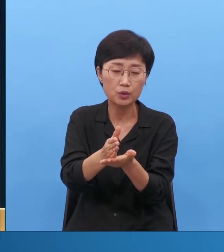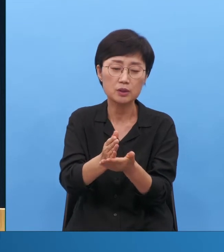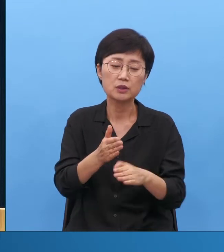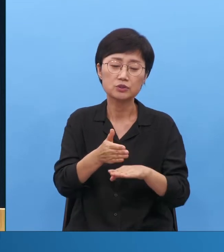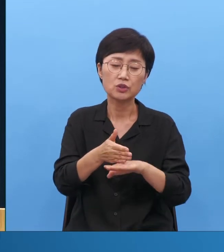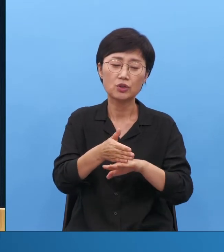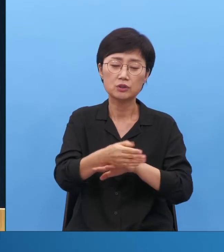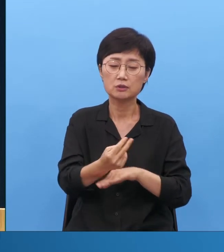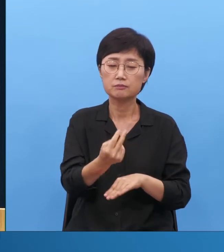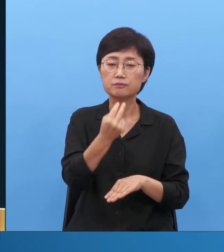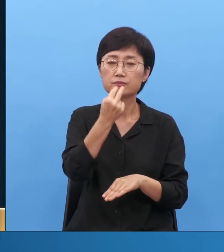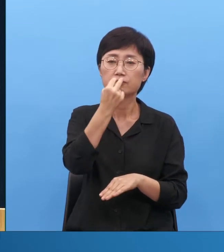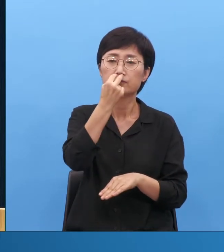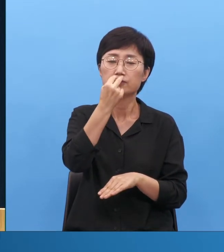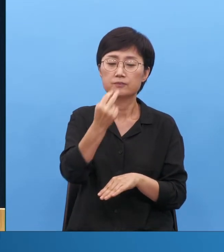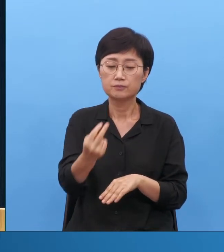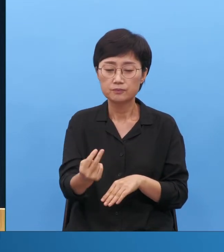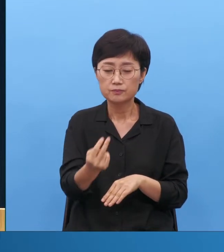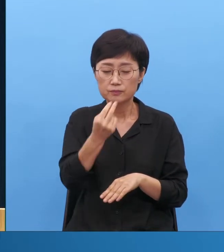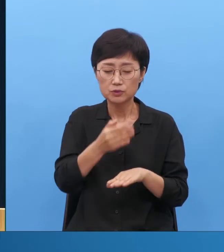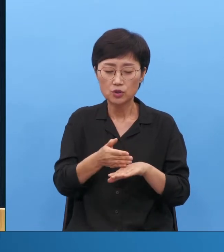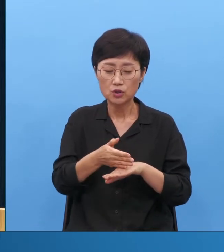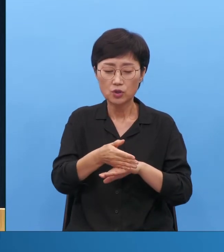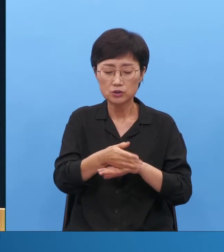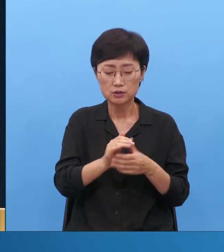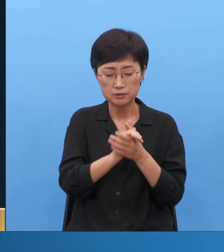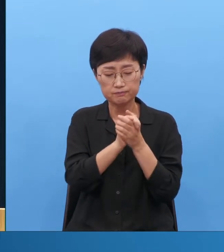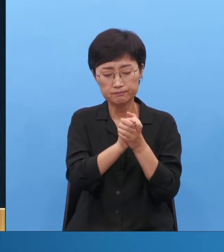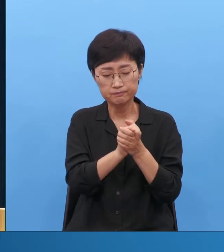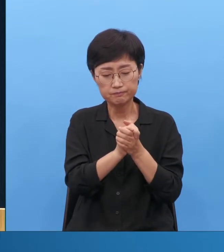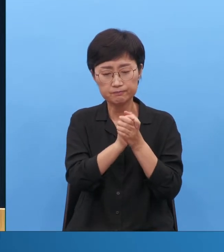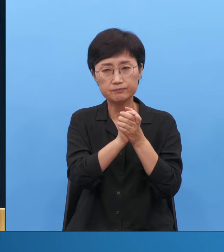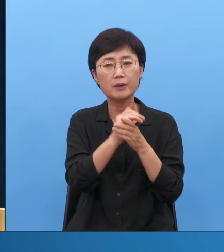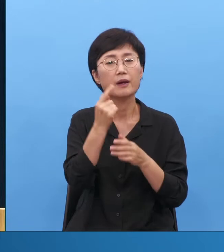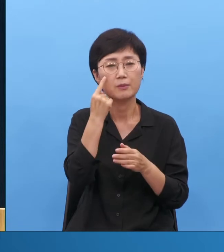really pray very slowly as you take in those deep breaths. 왜냐하면은